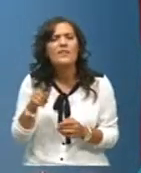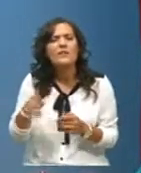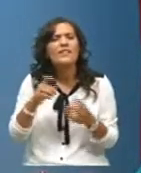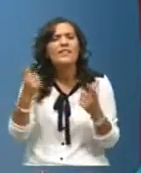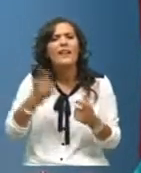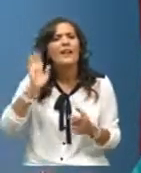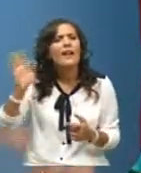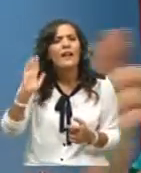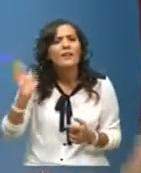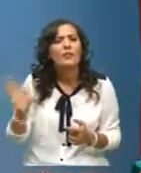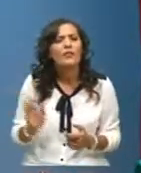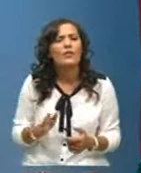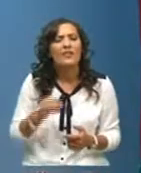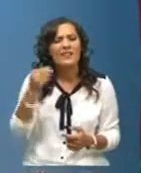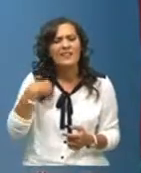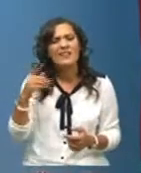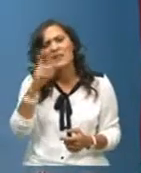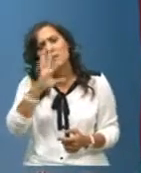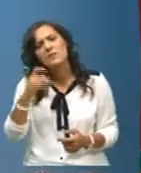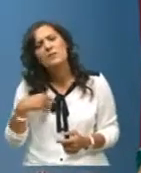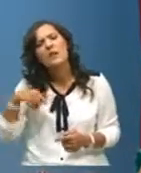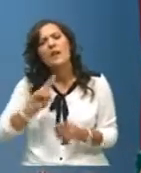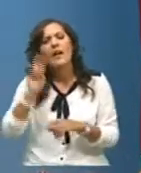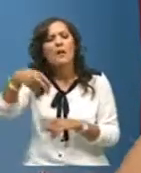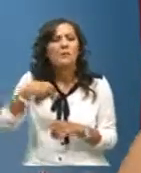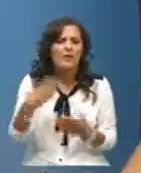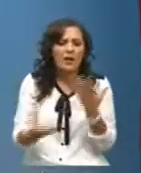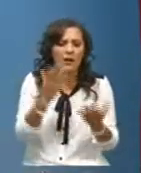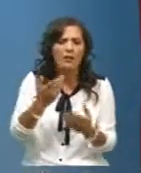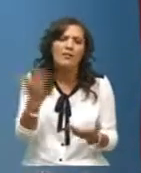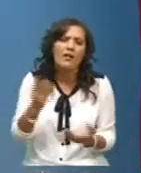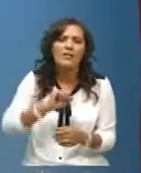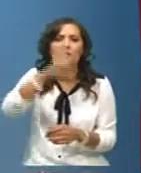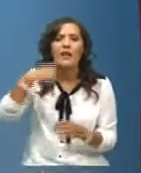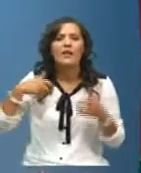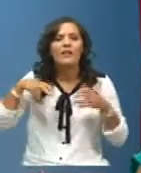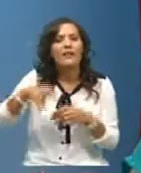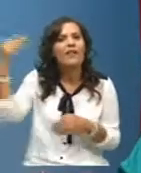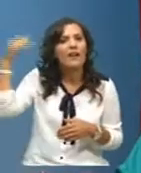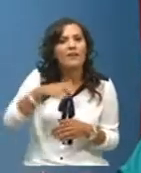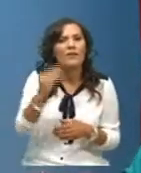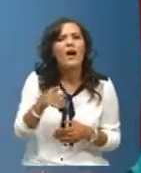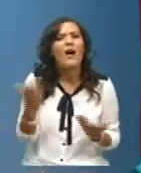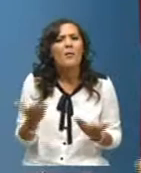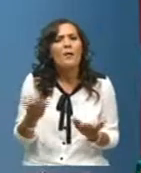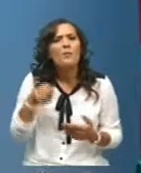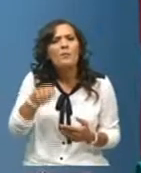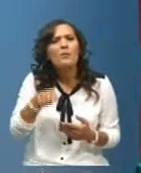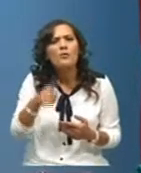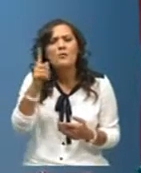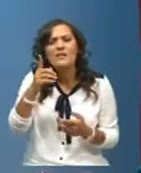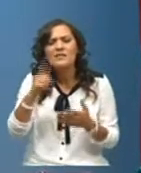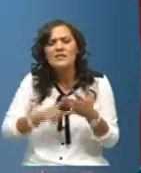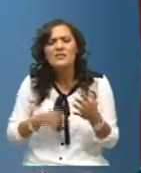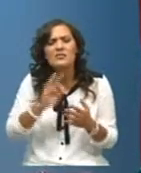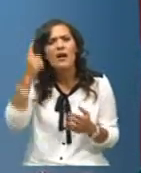bunlar nerelere gidiyor iyi kimi zaman yakın üstüne rastlayabiliriz kimi zaman dağlarda üstünden Kaya biliyoruz ama hani bu